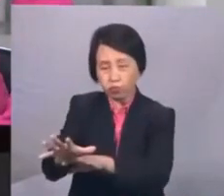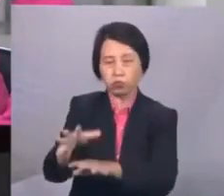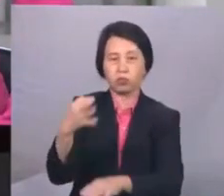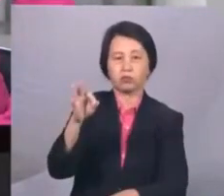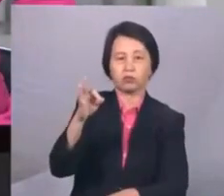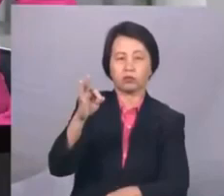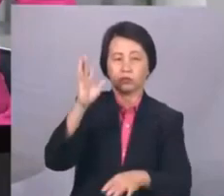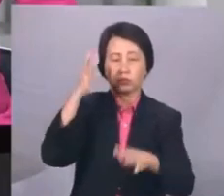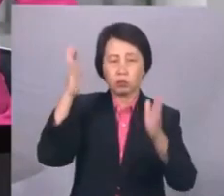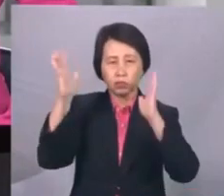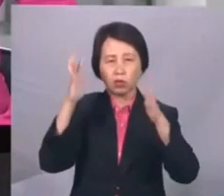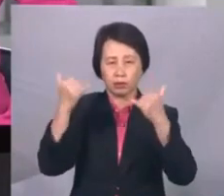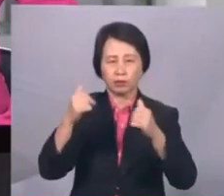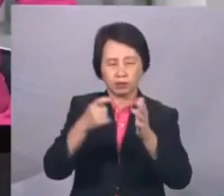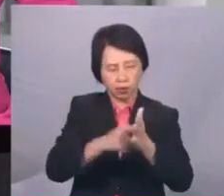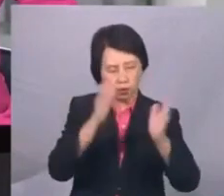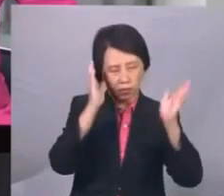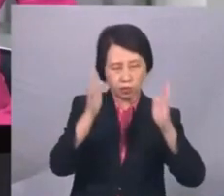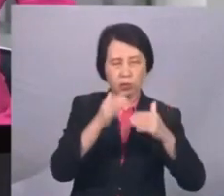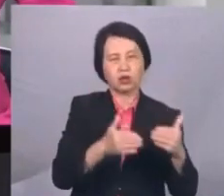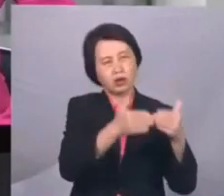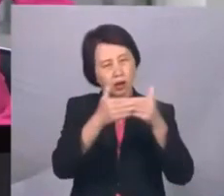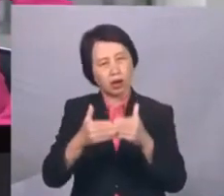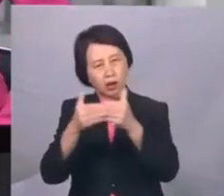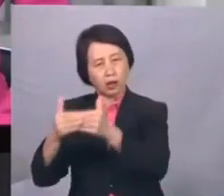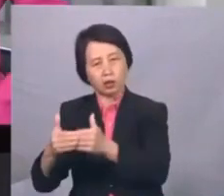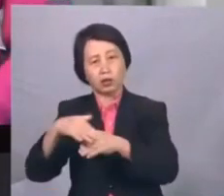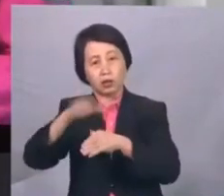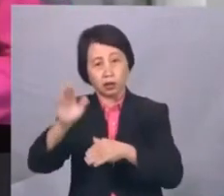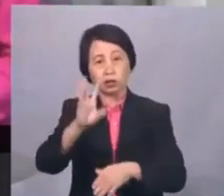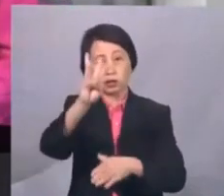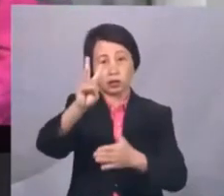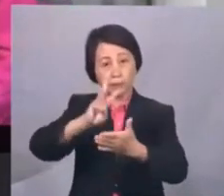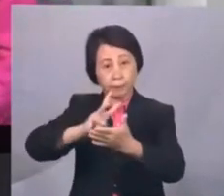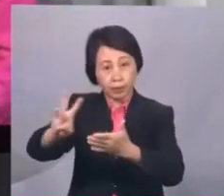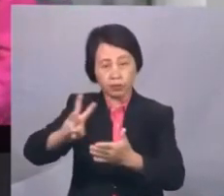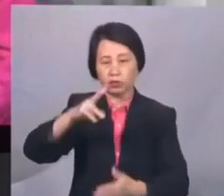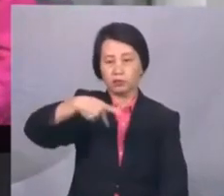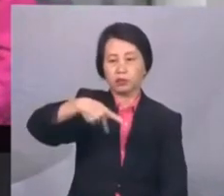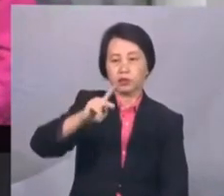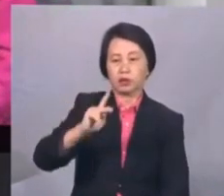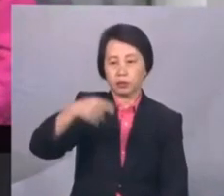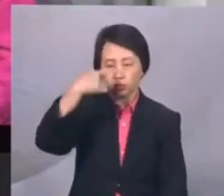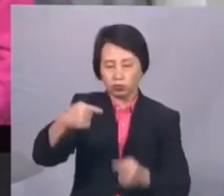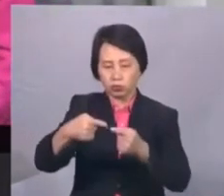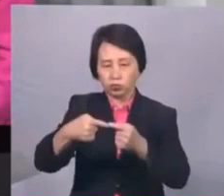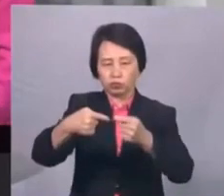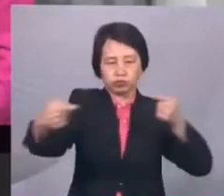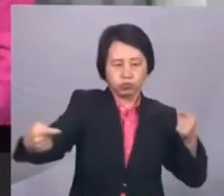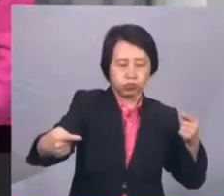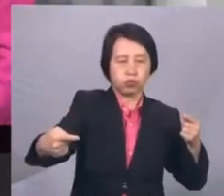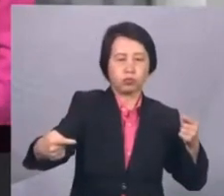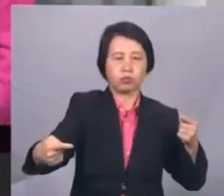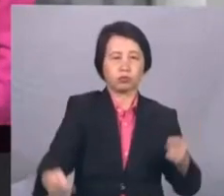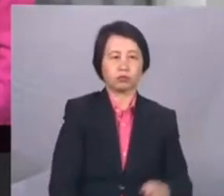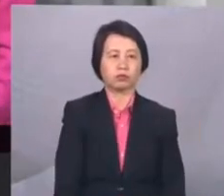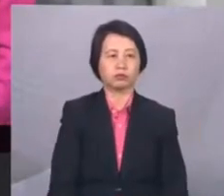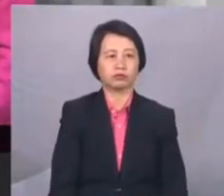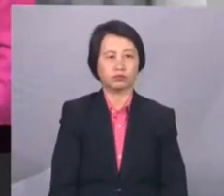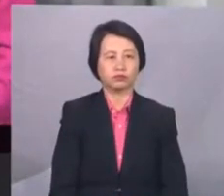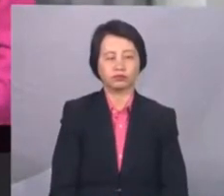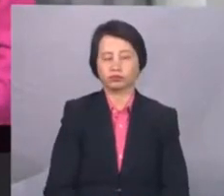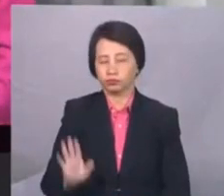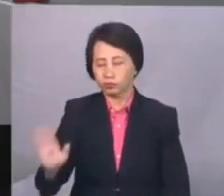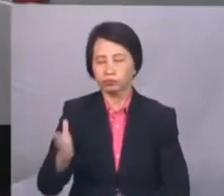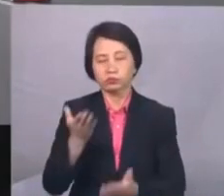19 timeless ia memerlukan negara melanjutkan lebih dari enam minggu piketty untuk memutuskan rantai annya beliau